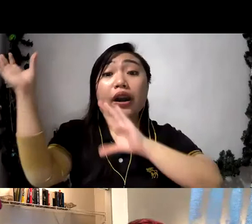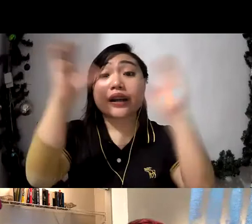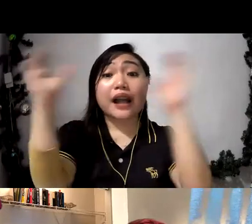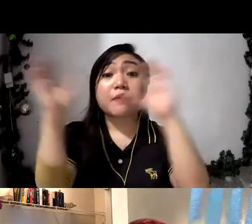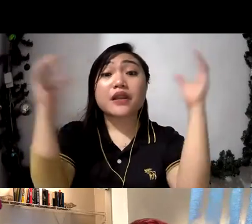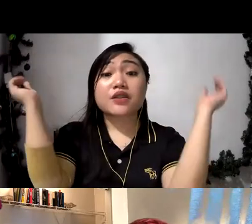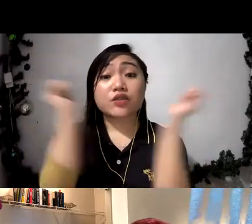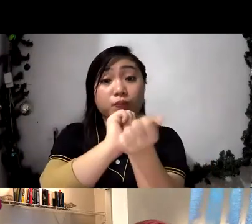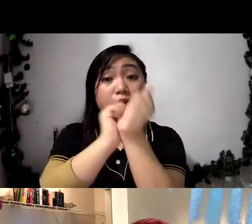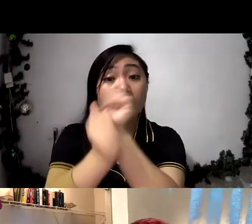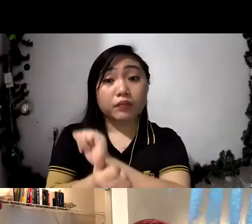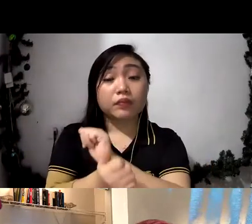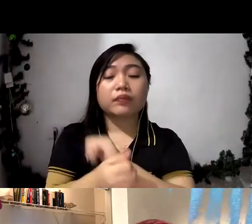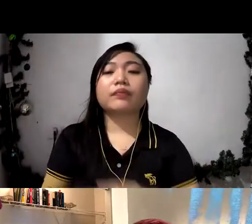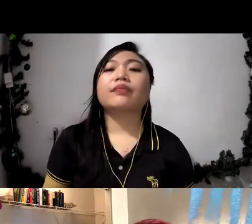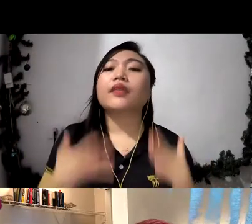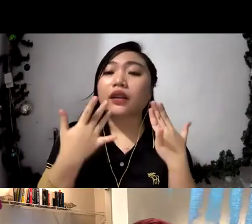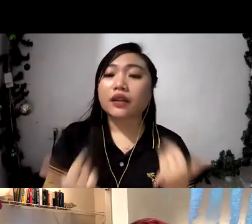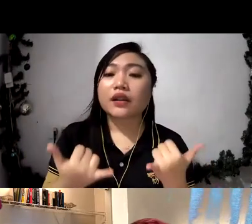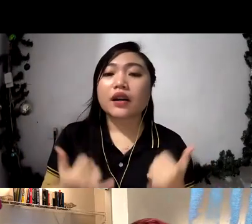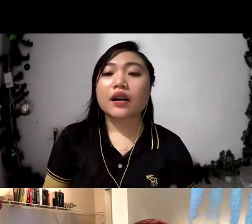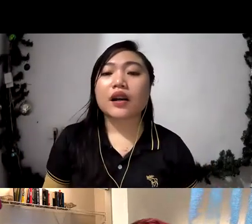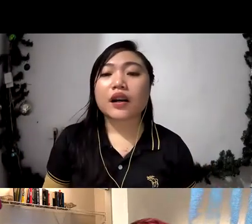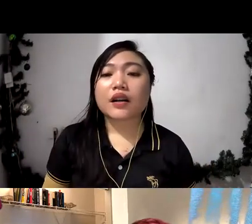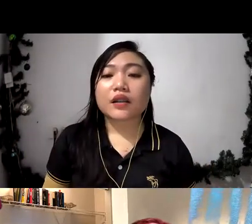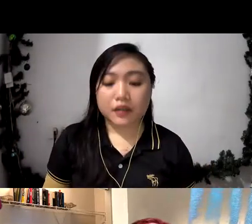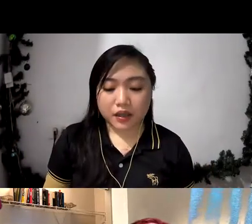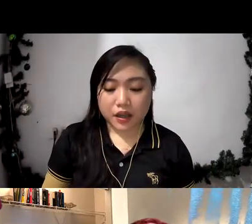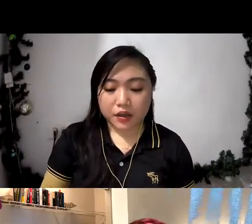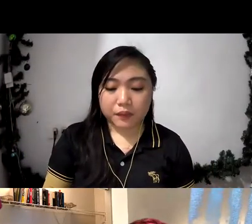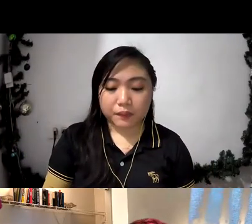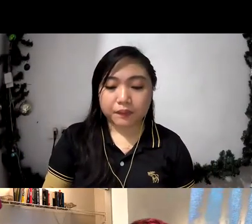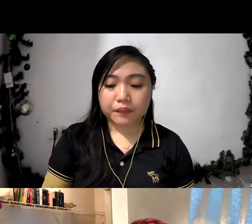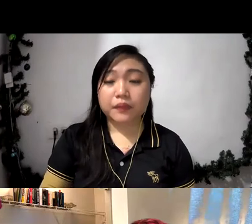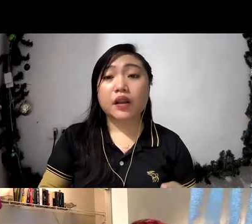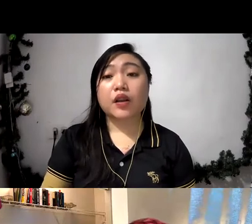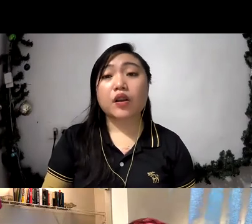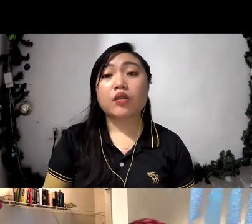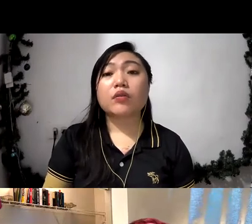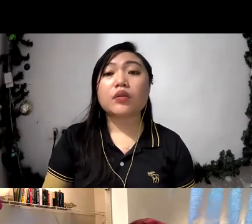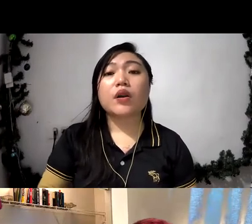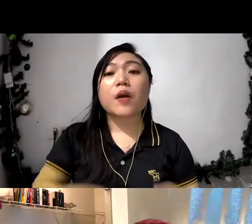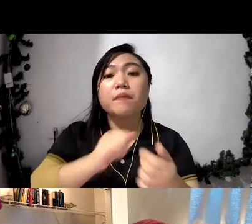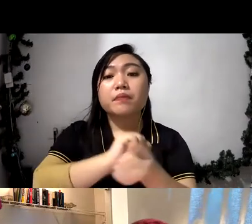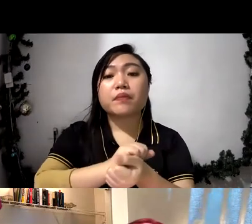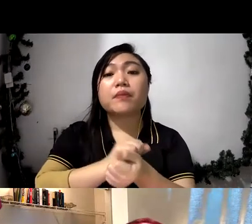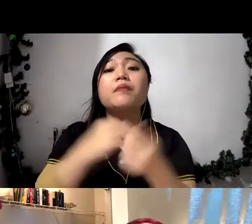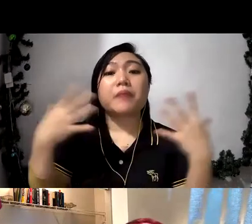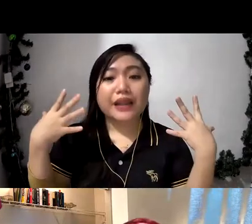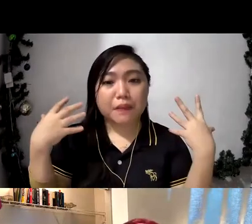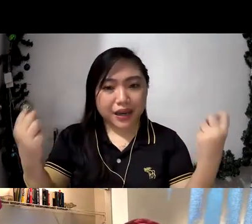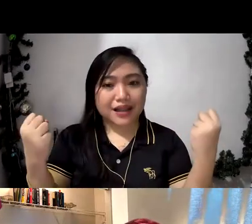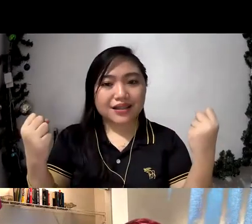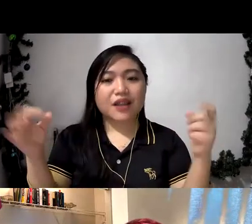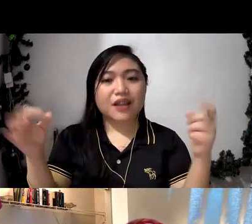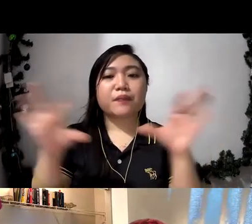that. So sa ngayon, kasalukuyang nagpapalakas, pinapalakas ng Climate Change Commission yung kanilang mainstreaming approach